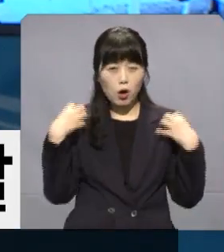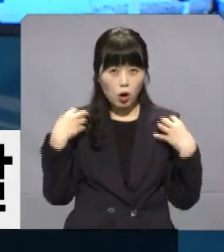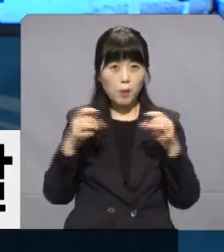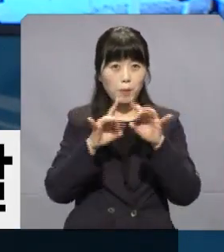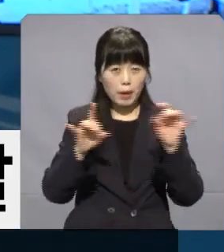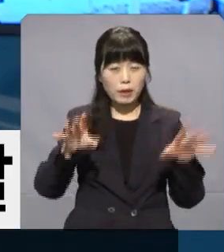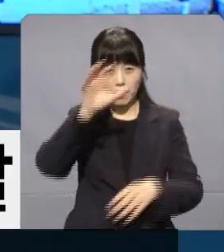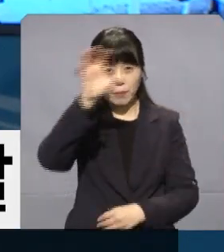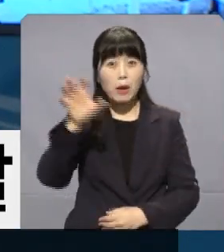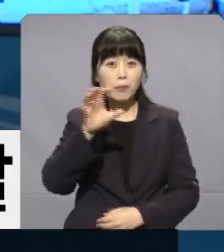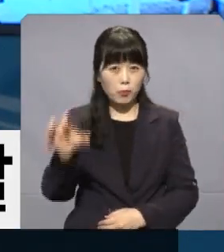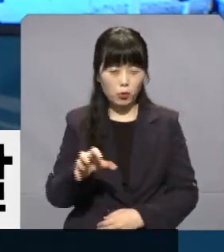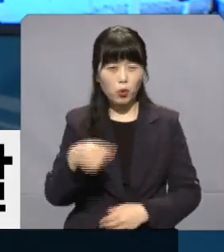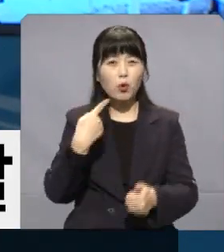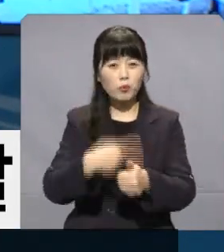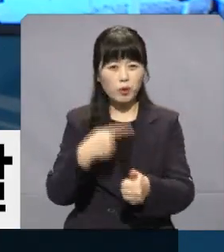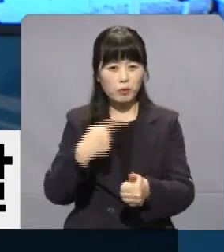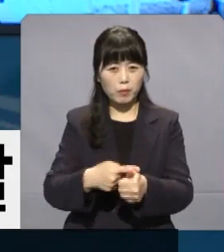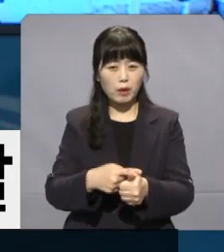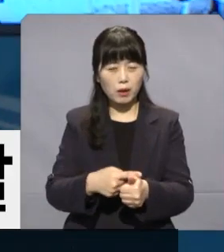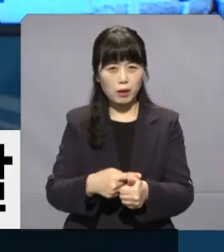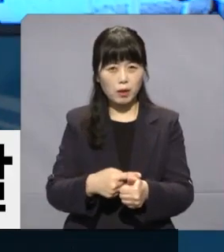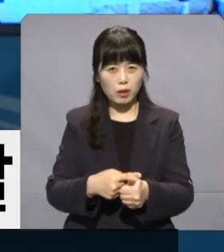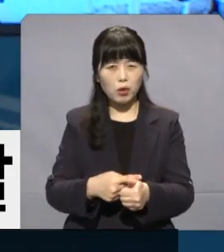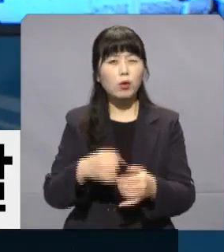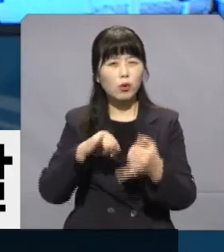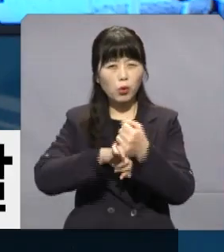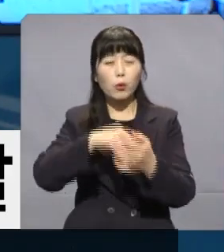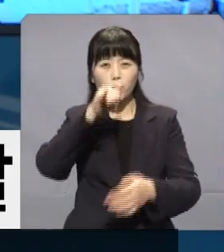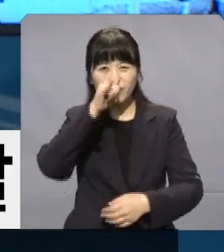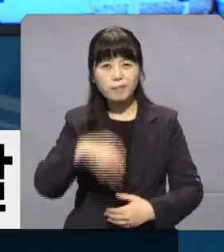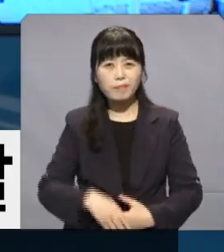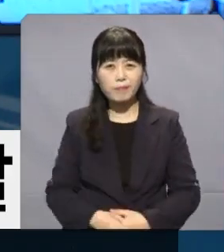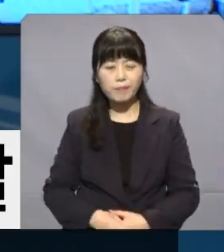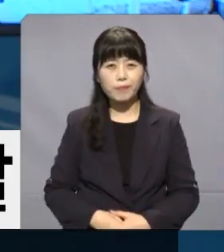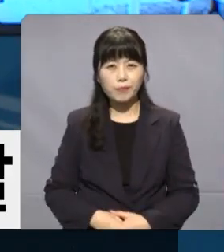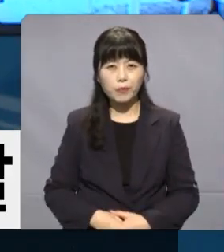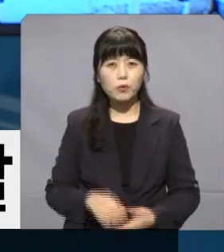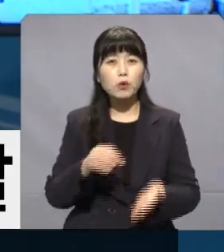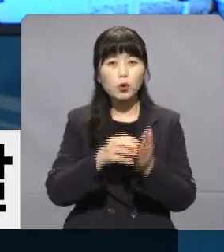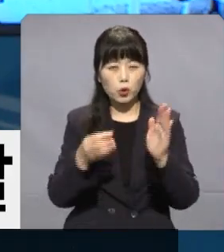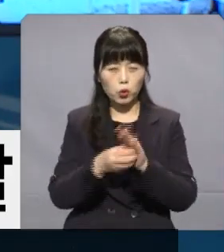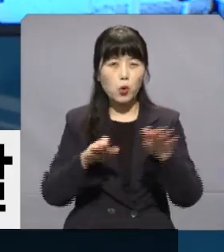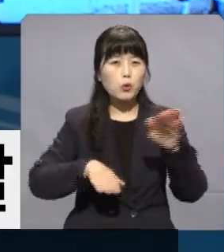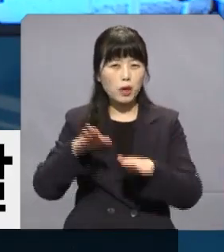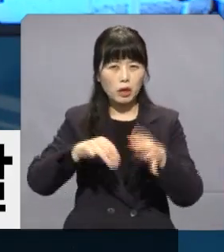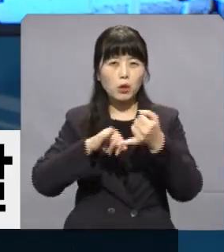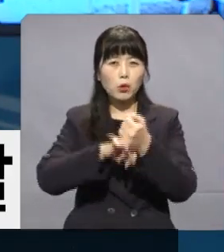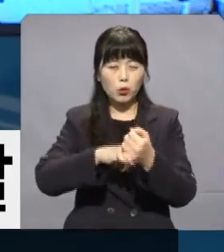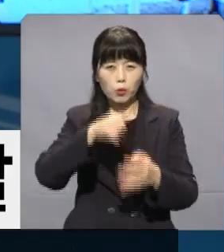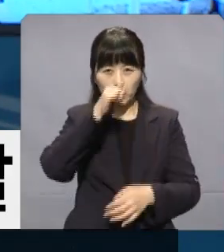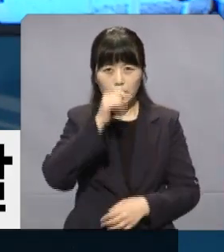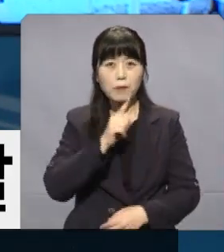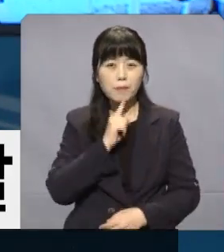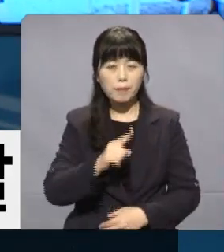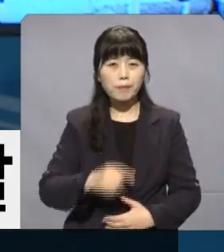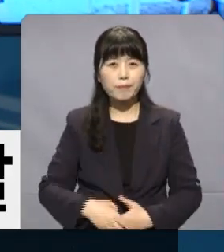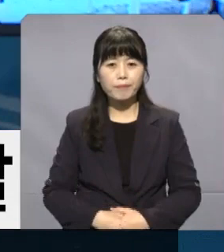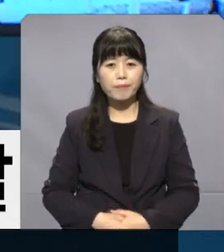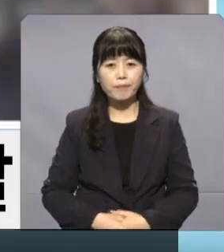반복되는거다라고 하는 비판은 피할 수 없죠 그런데 정도의 차이는 분명히 존재한다 이렇게 말씀드릴 수 있을 것